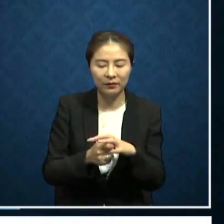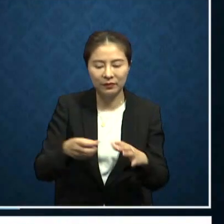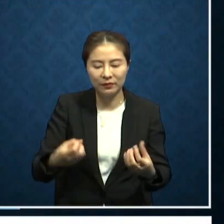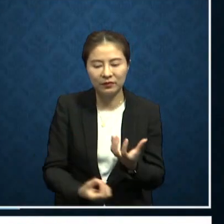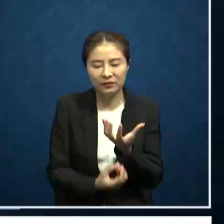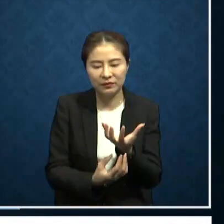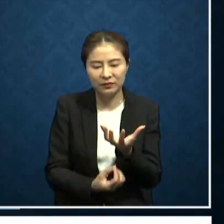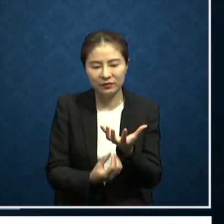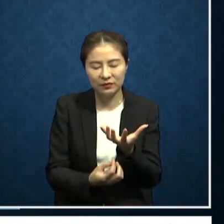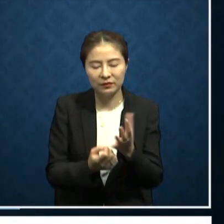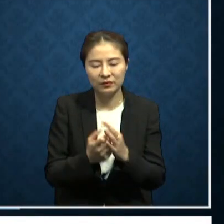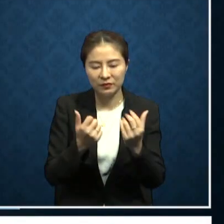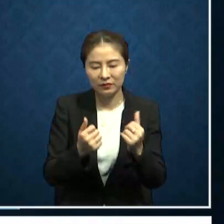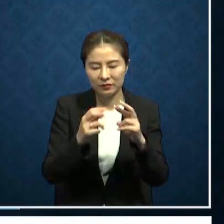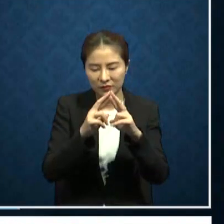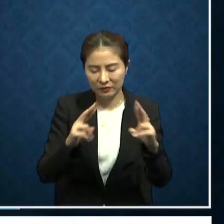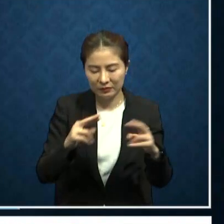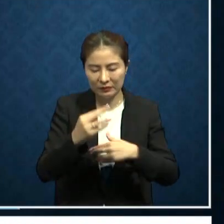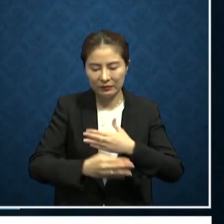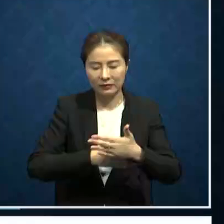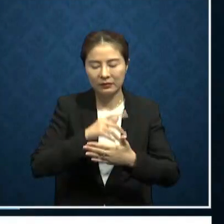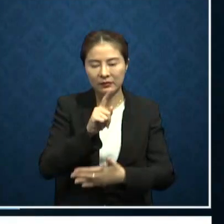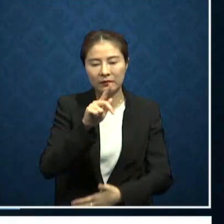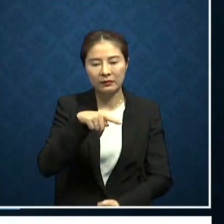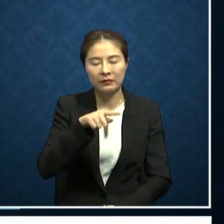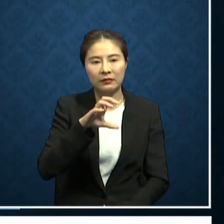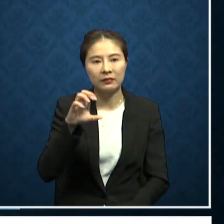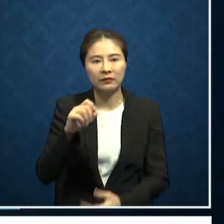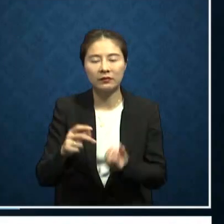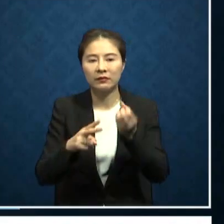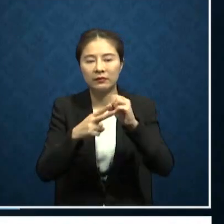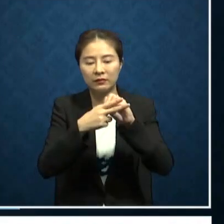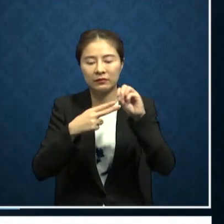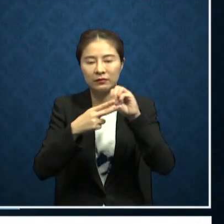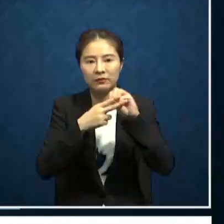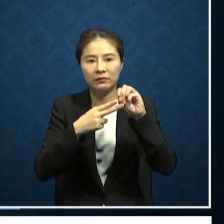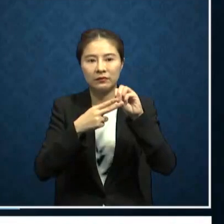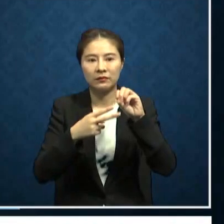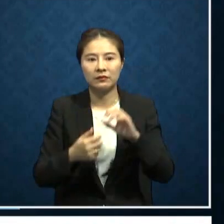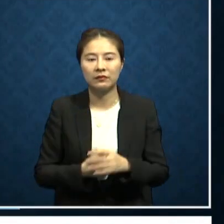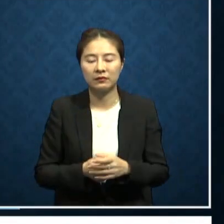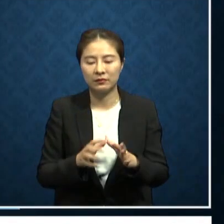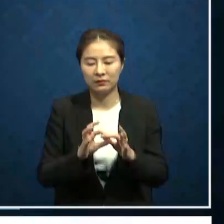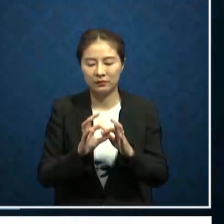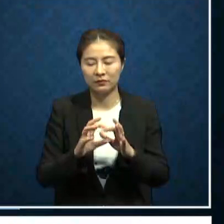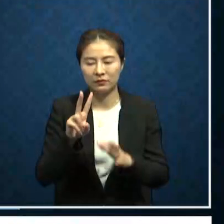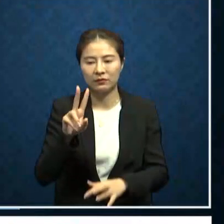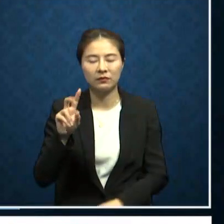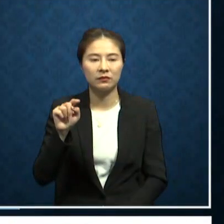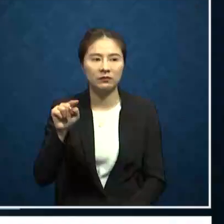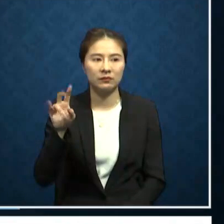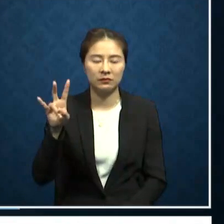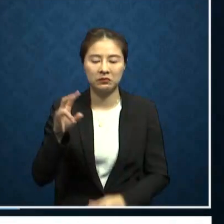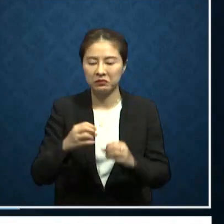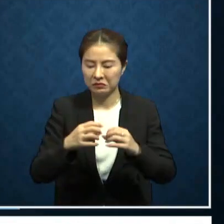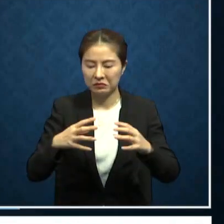ประมาณ 1,500ล้านเหรียญสหรัฐนะคะก็เป็นอันดับที่ร้อยละ 2.7ในตลาดโลกนะคะแล้วก็มีการขยายตัวมาก